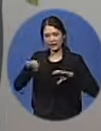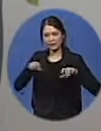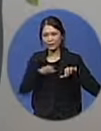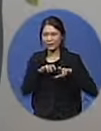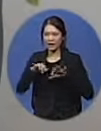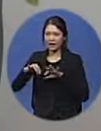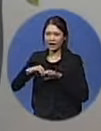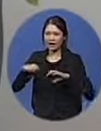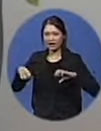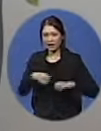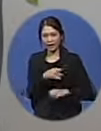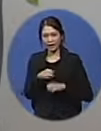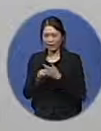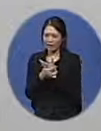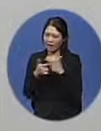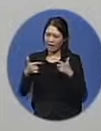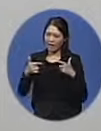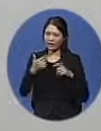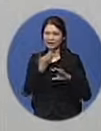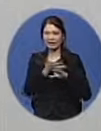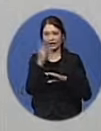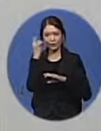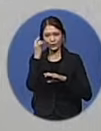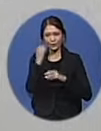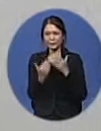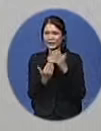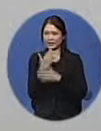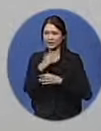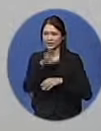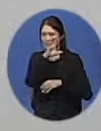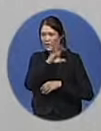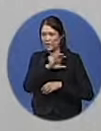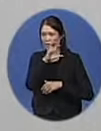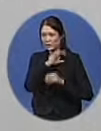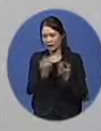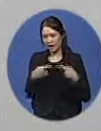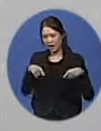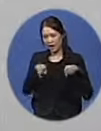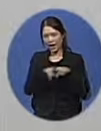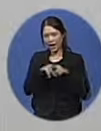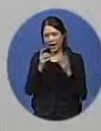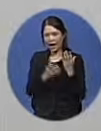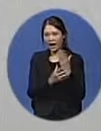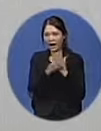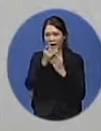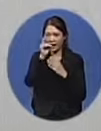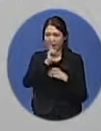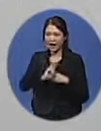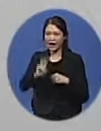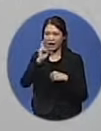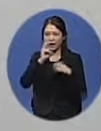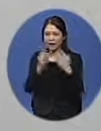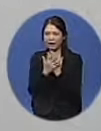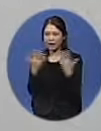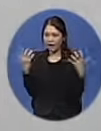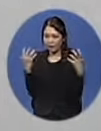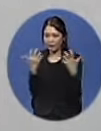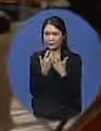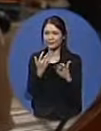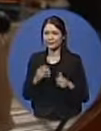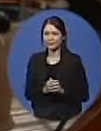다른 소리를 가진 악기들이지만 연습이 진행될수록 하나의 아름다운 선율이 돼 합주실을 가득 채웁니다.